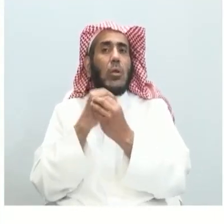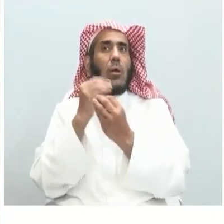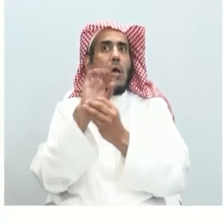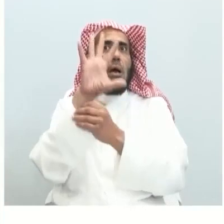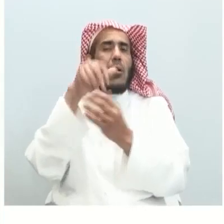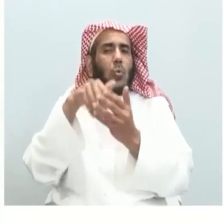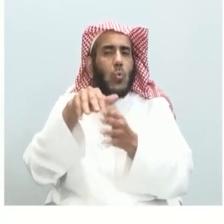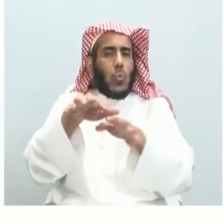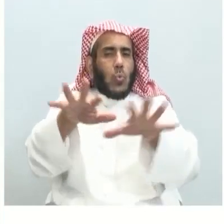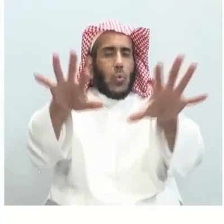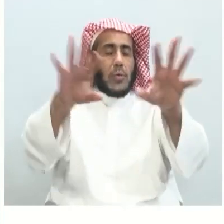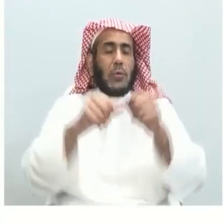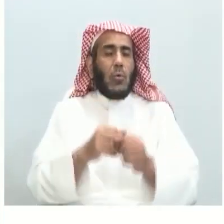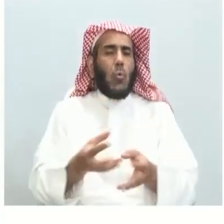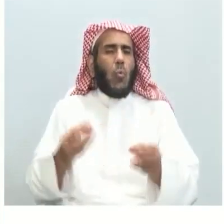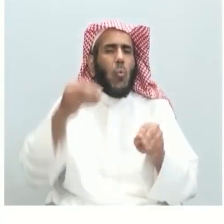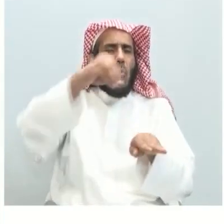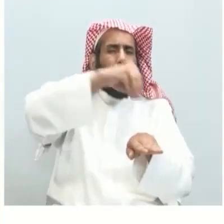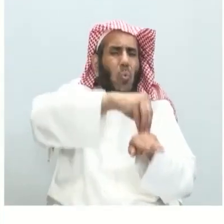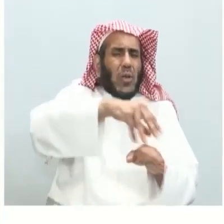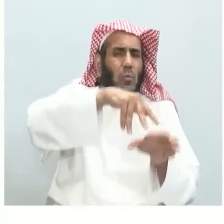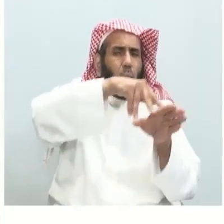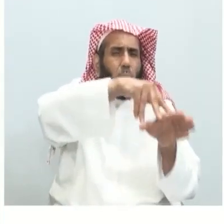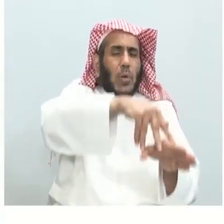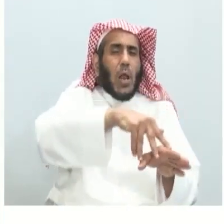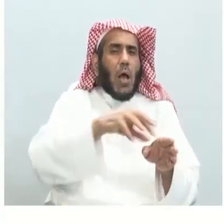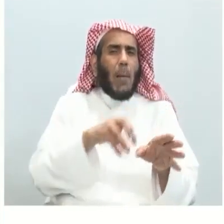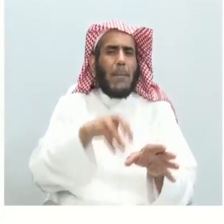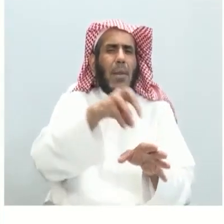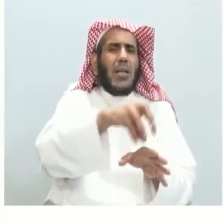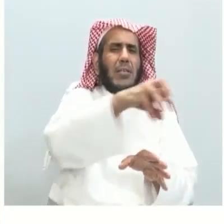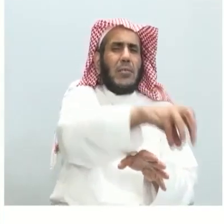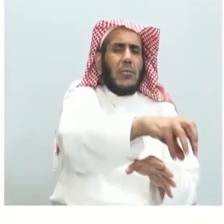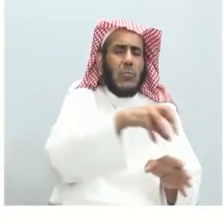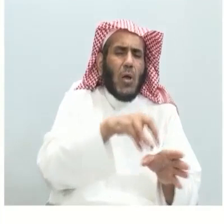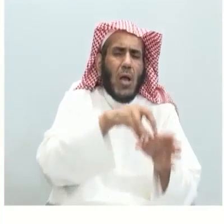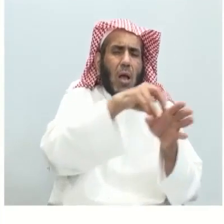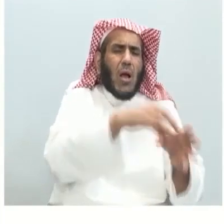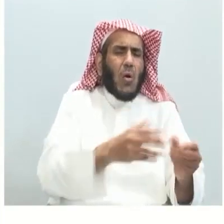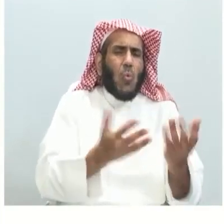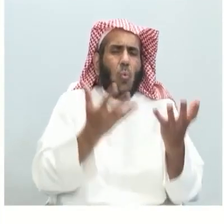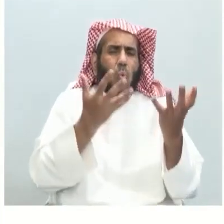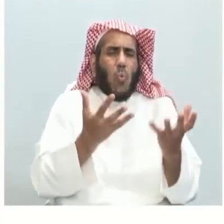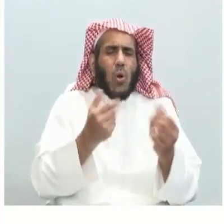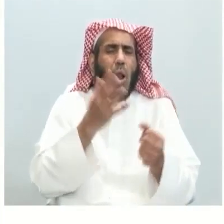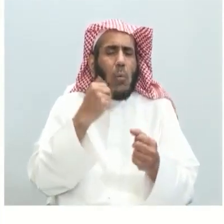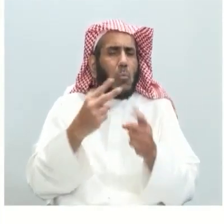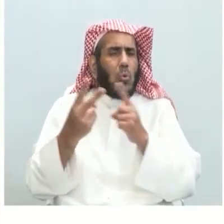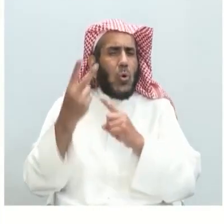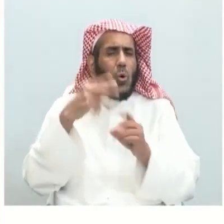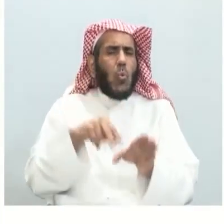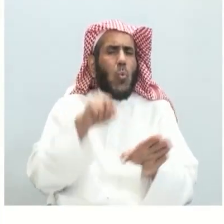تسرحون وتحمل اثقالكم الى بلد لم تكونوا